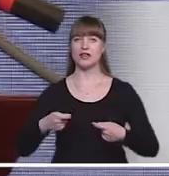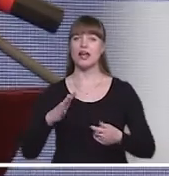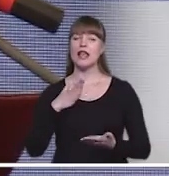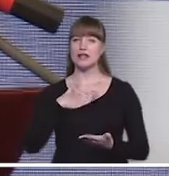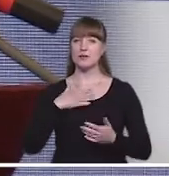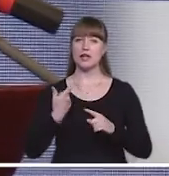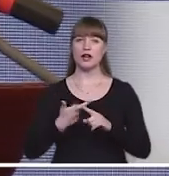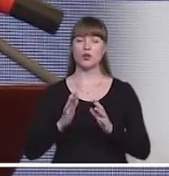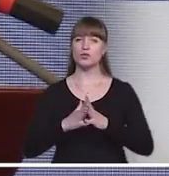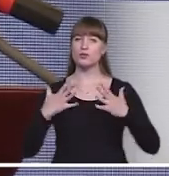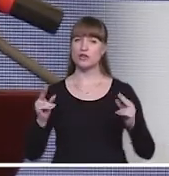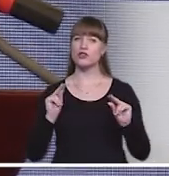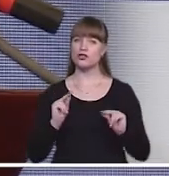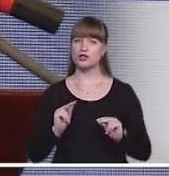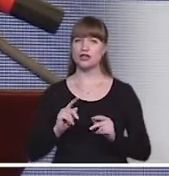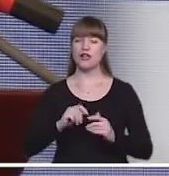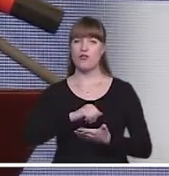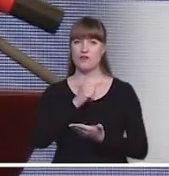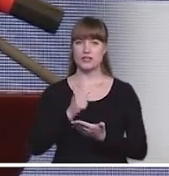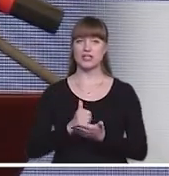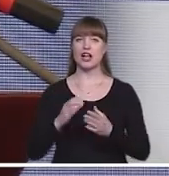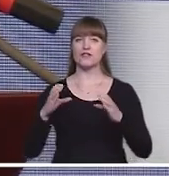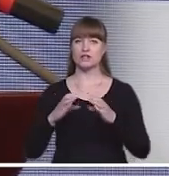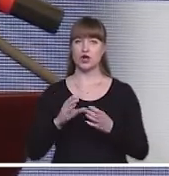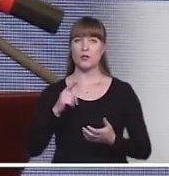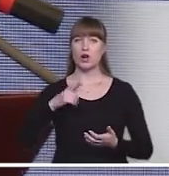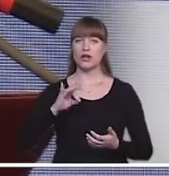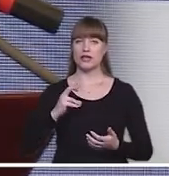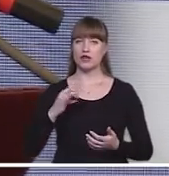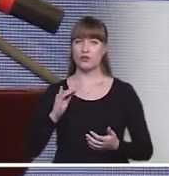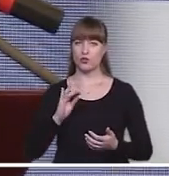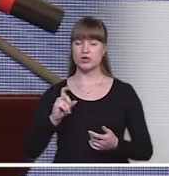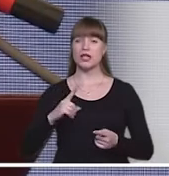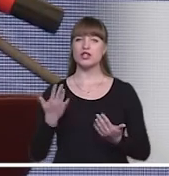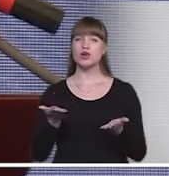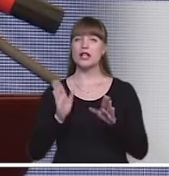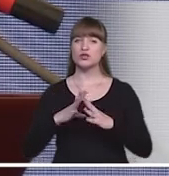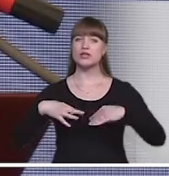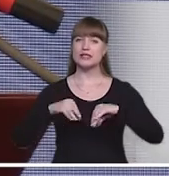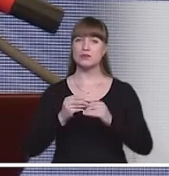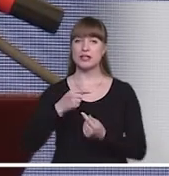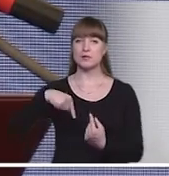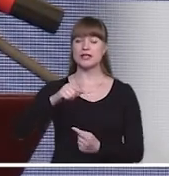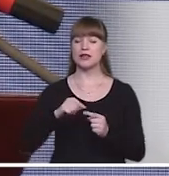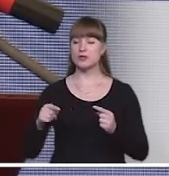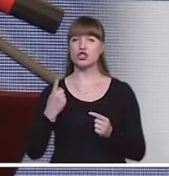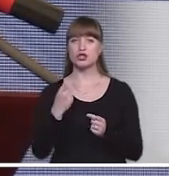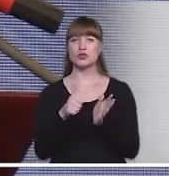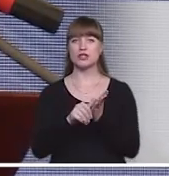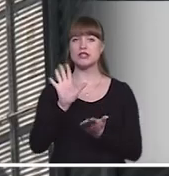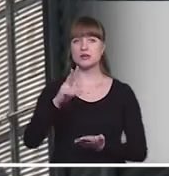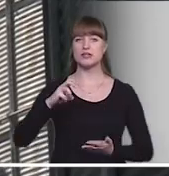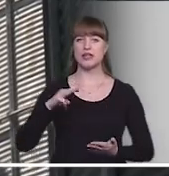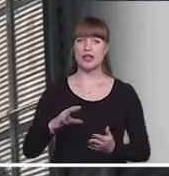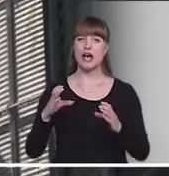Для меня большая честь возглавить группу «Луи Дрейфус», которая остается семейным бизнесом на протяжении 165